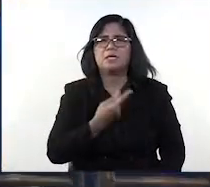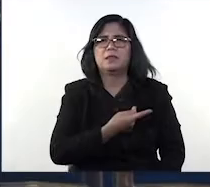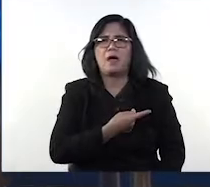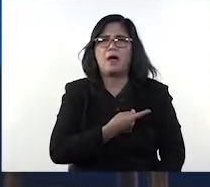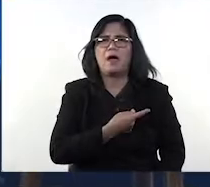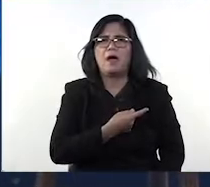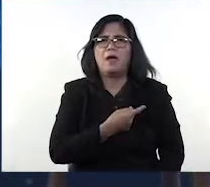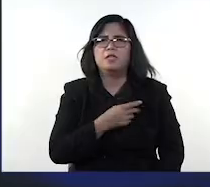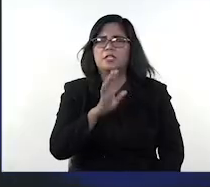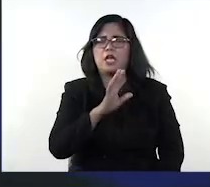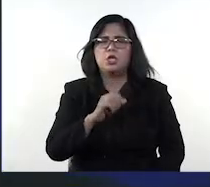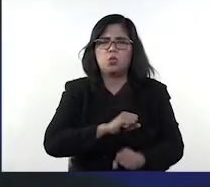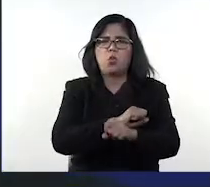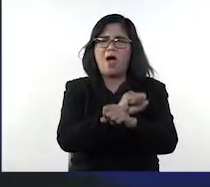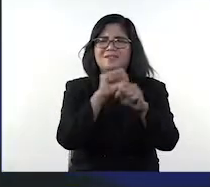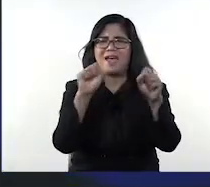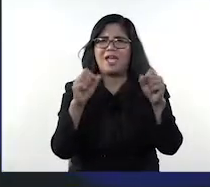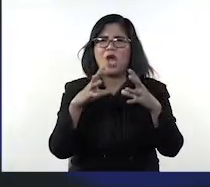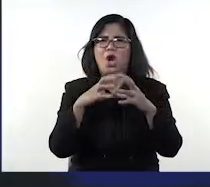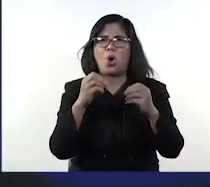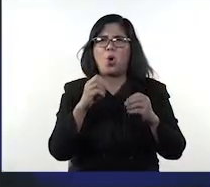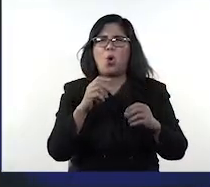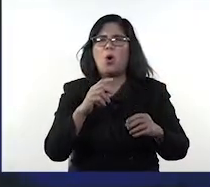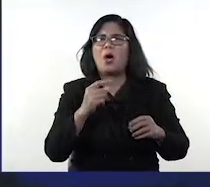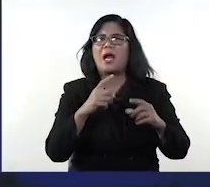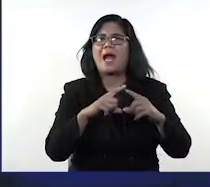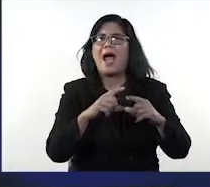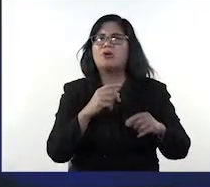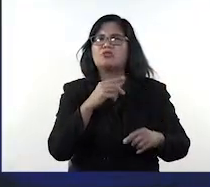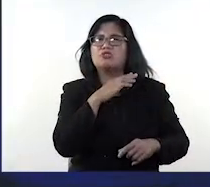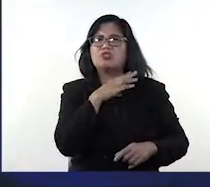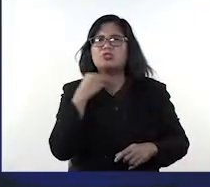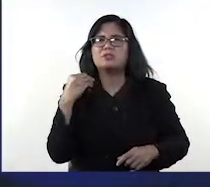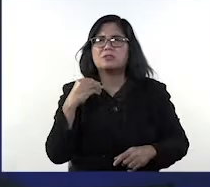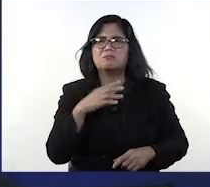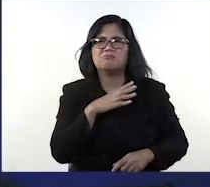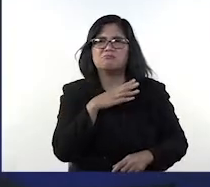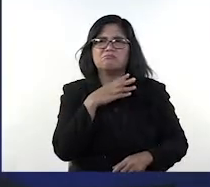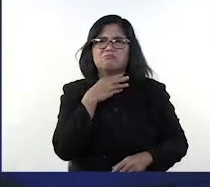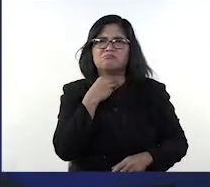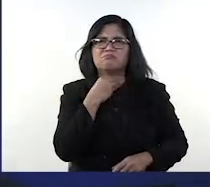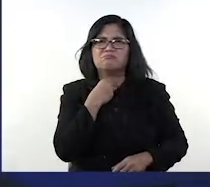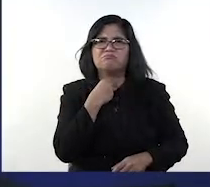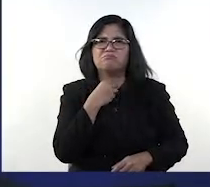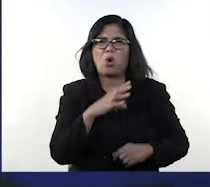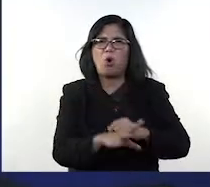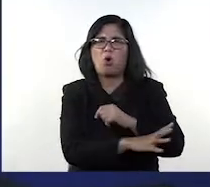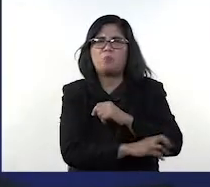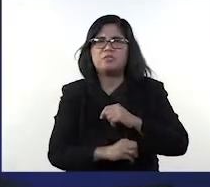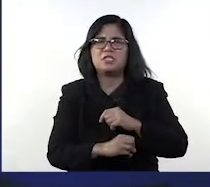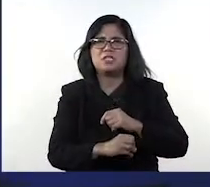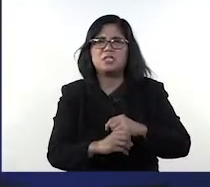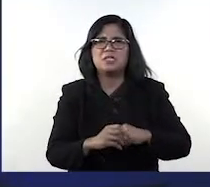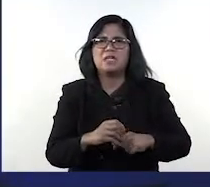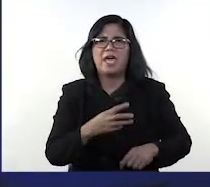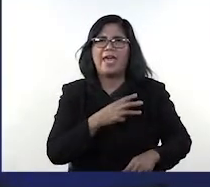pemimpin kita dikuasai roh rakus Hai momin pemimpin kita tidak dikuasai dengan roh korupsi nge-rap